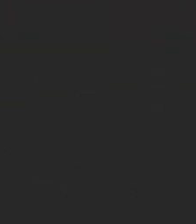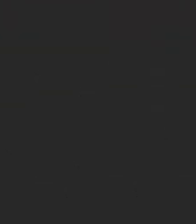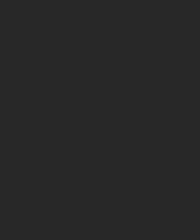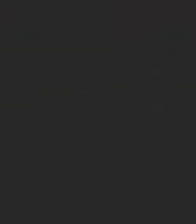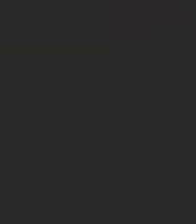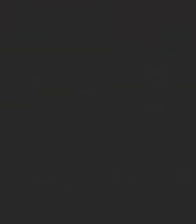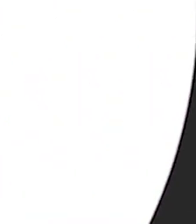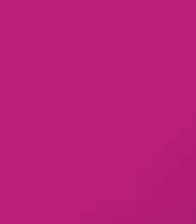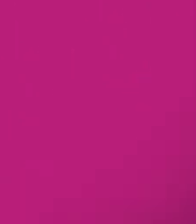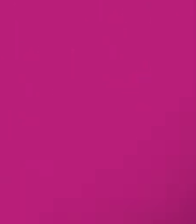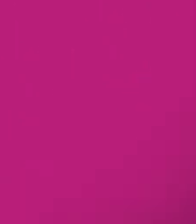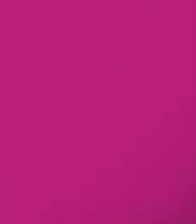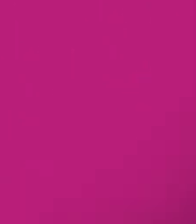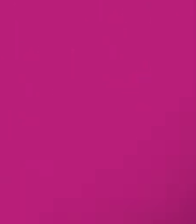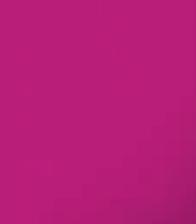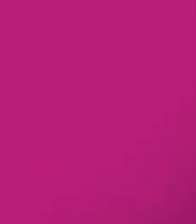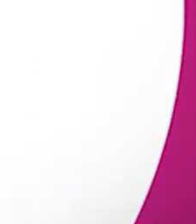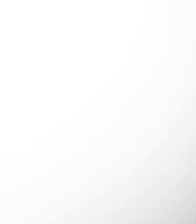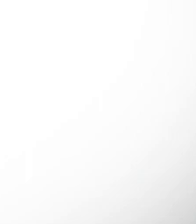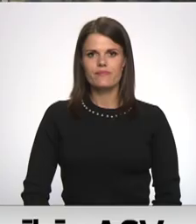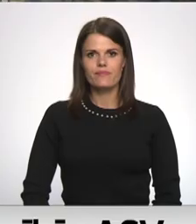Re, viss ēters ir te!